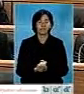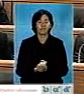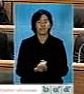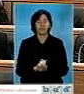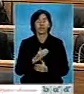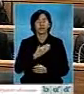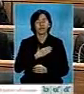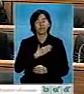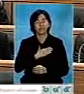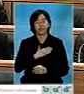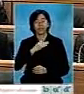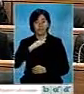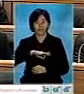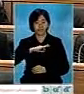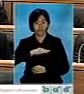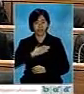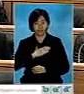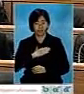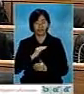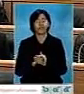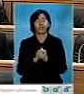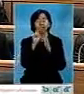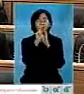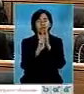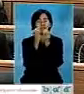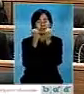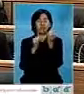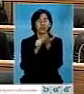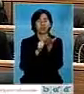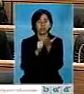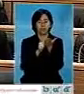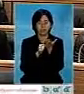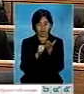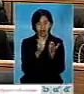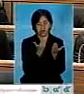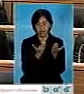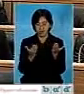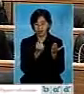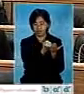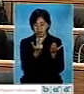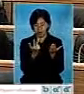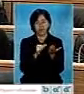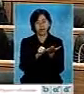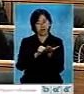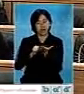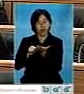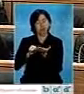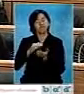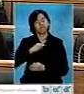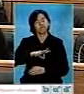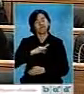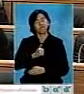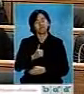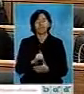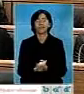ผมเห็นด้วยในการที่จะมีการแก้ไขรัฐธรรมนูญทั้ง3ร่างเนื่องจากว่า